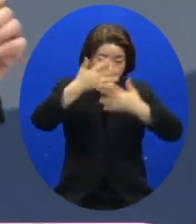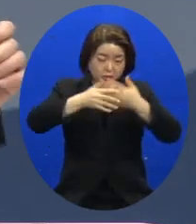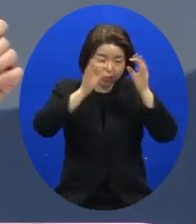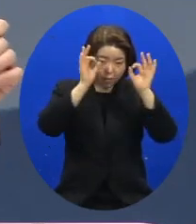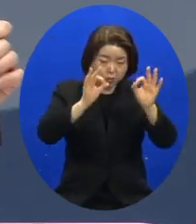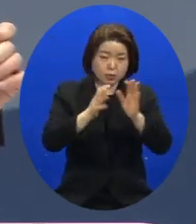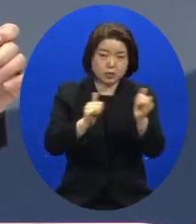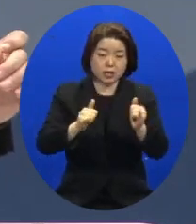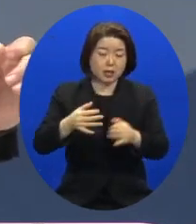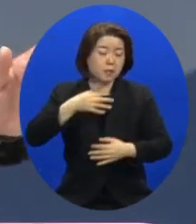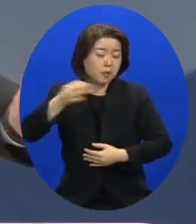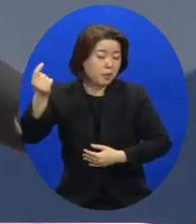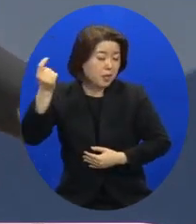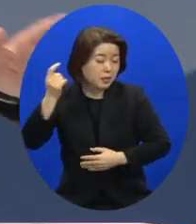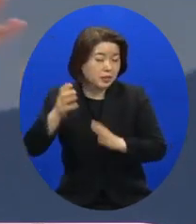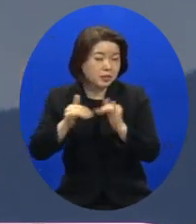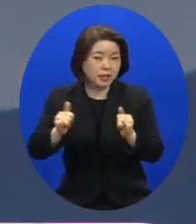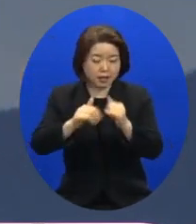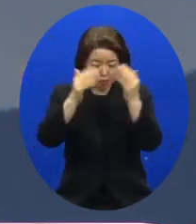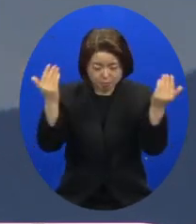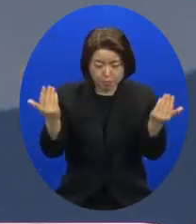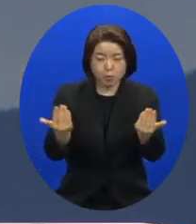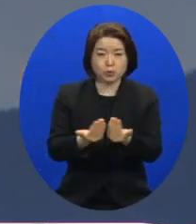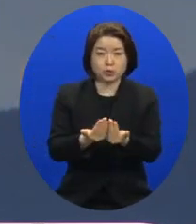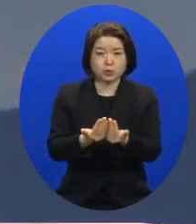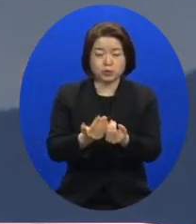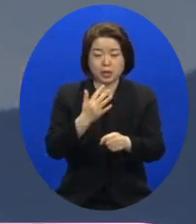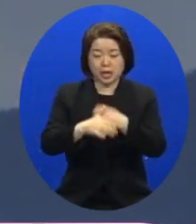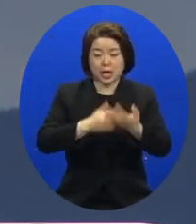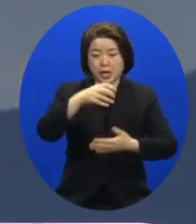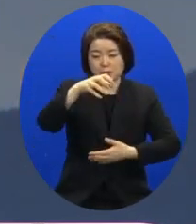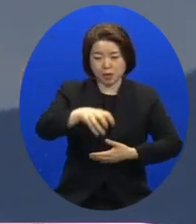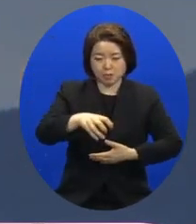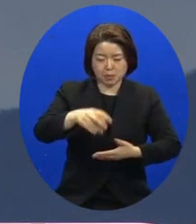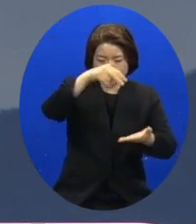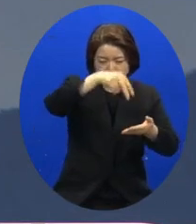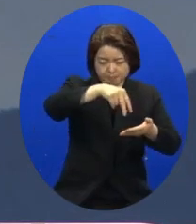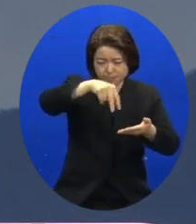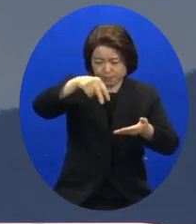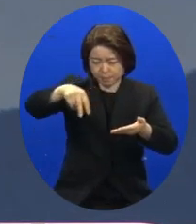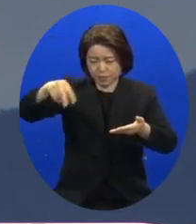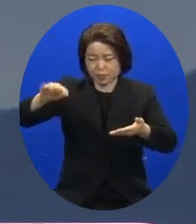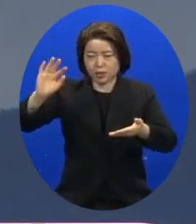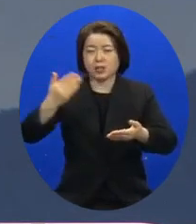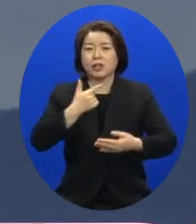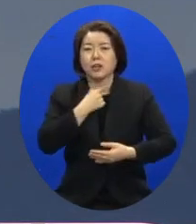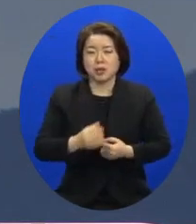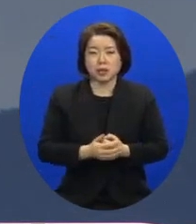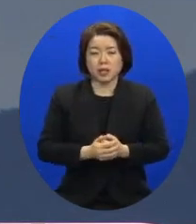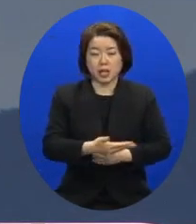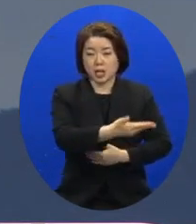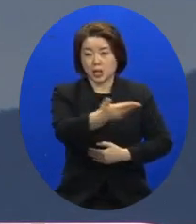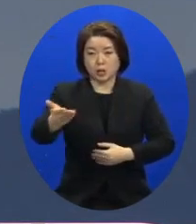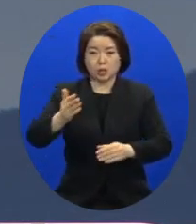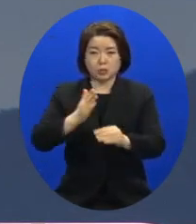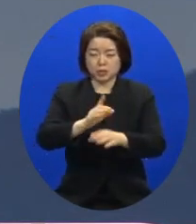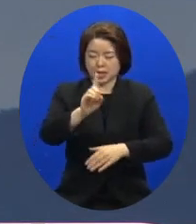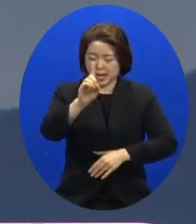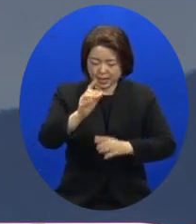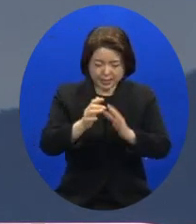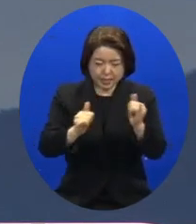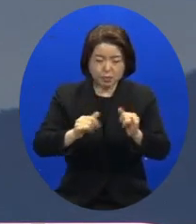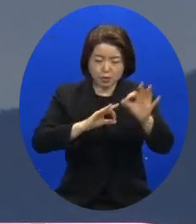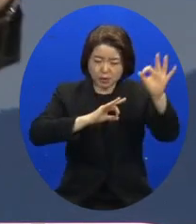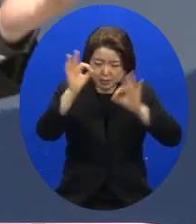듣는 사람들조차도 다 하나님 앞에 다 설 수 있게 되기를. 여러분 중에 한 사람도